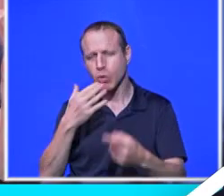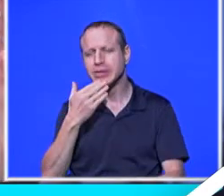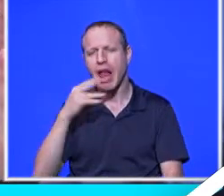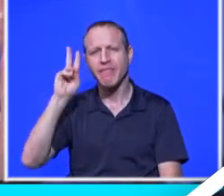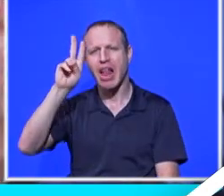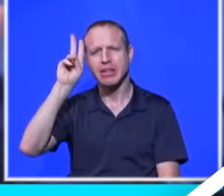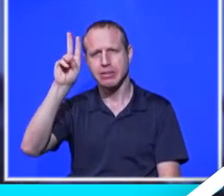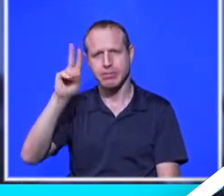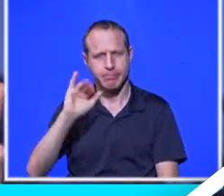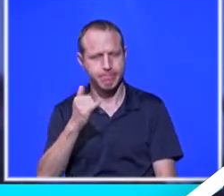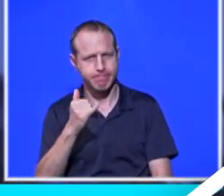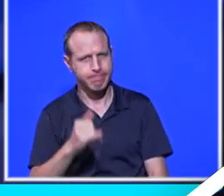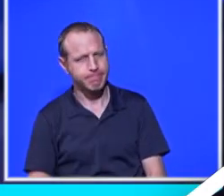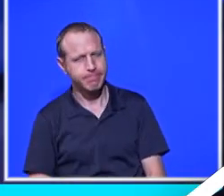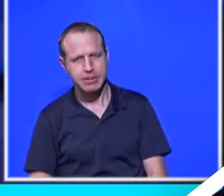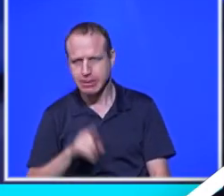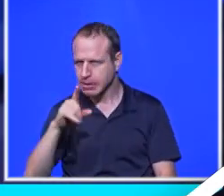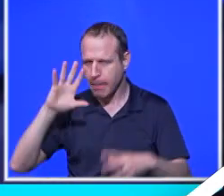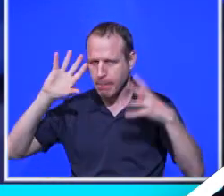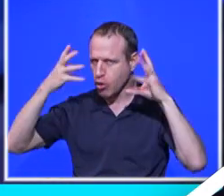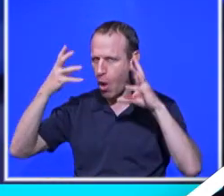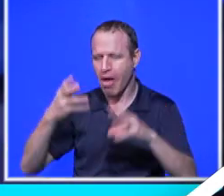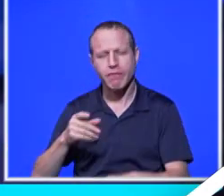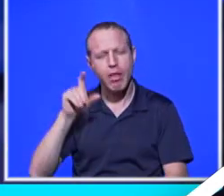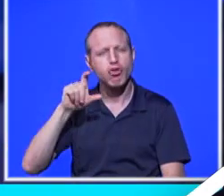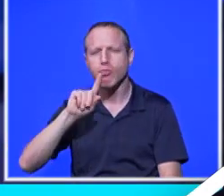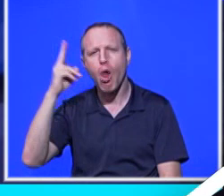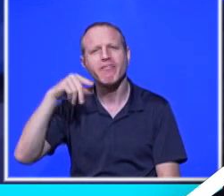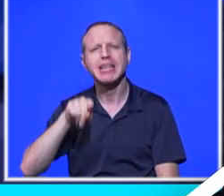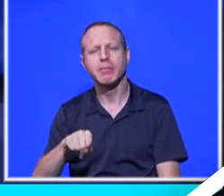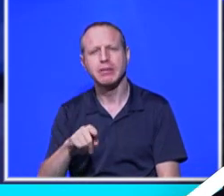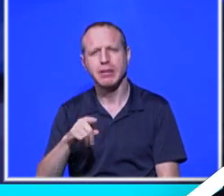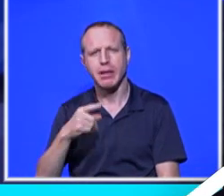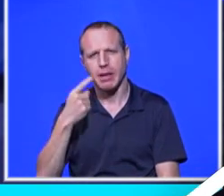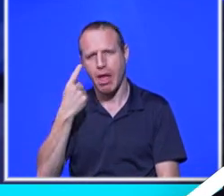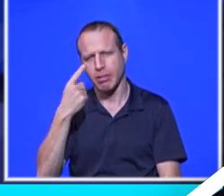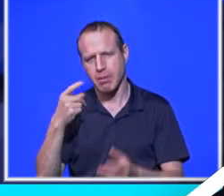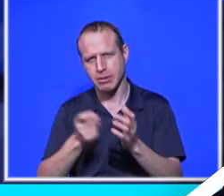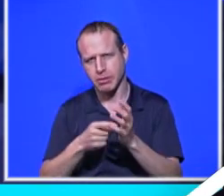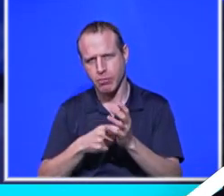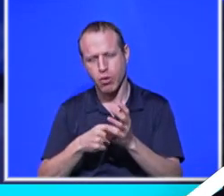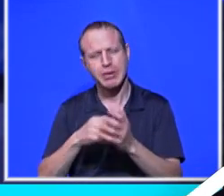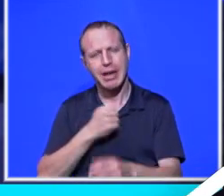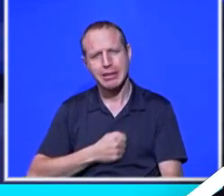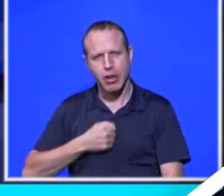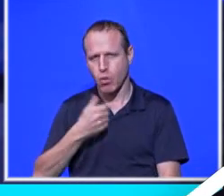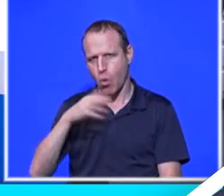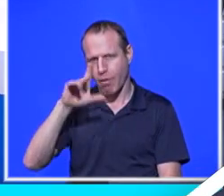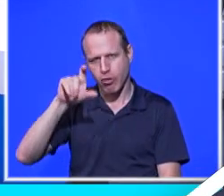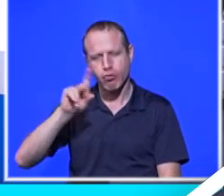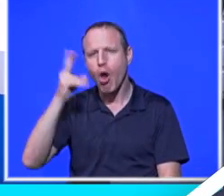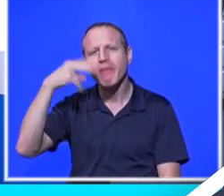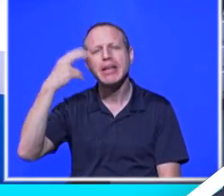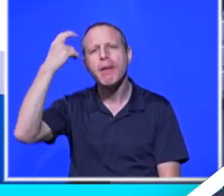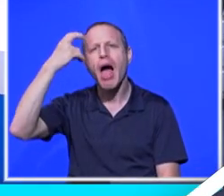הישראלי-פלסטיני, זה מטורף. אני חושבת שאנשים לא מבינים את זה, אחת מהסיבות שרוב, לצערנו, רוב האנשים לא מבינים ערבית, אז הם